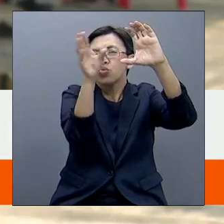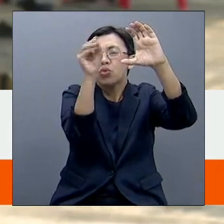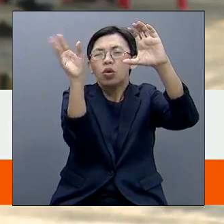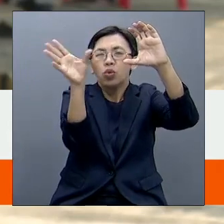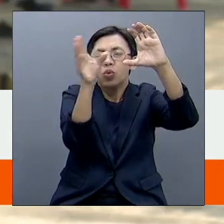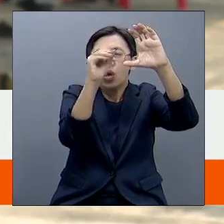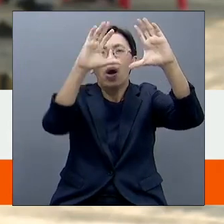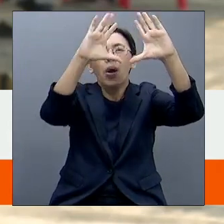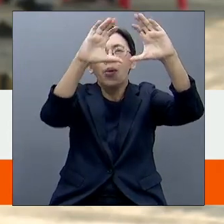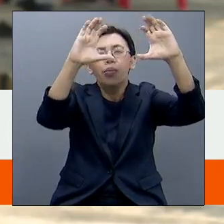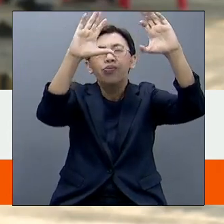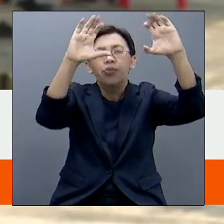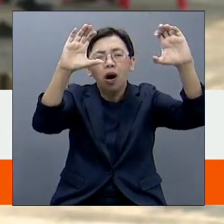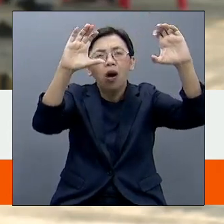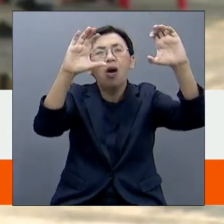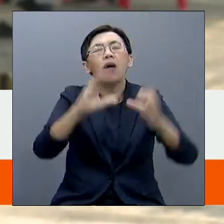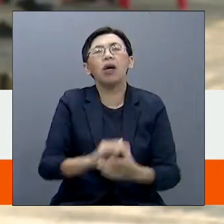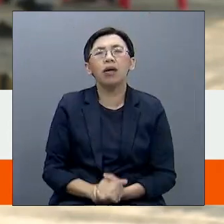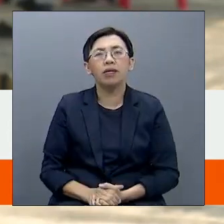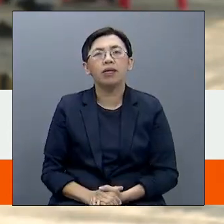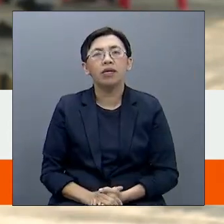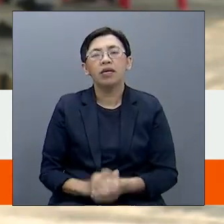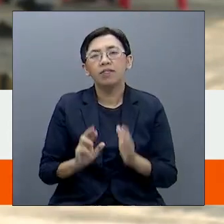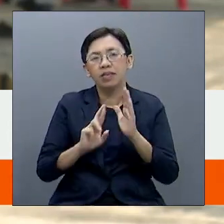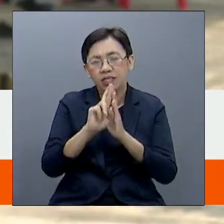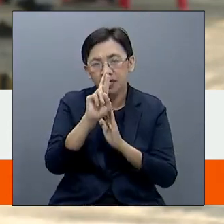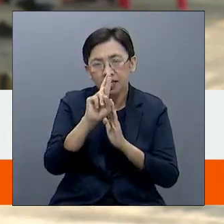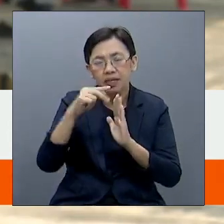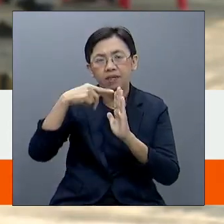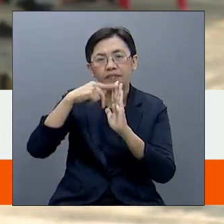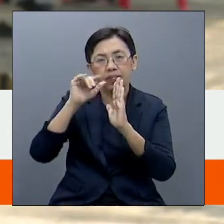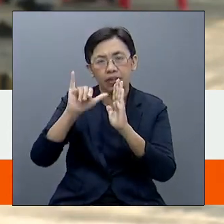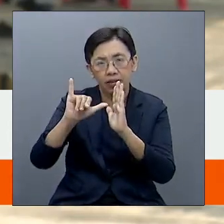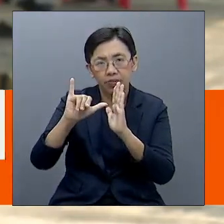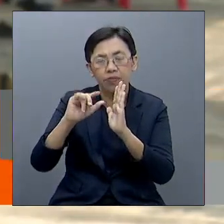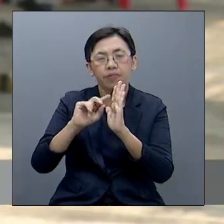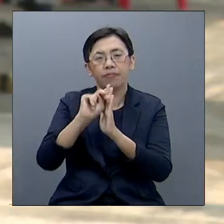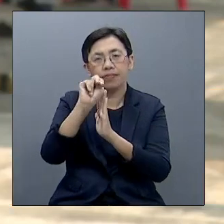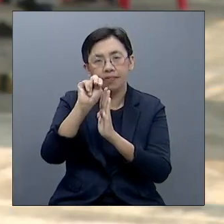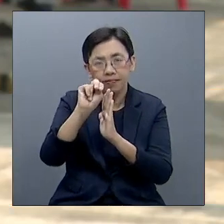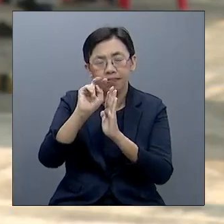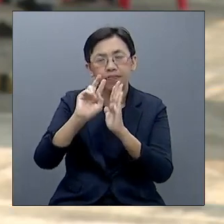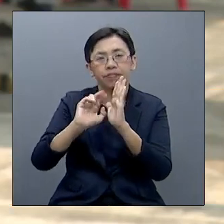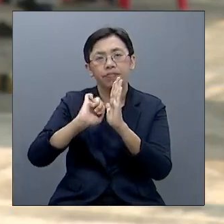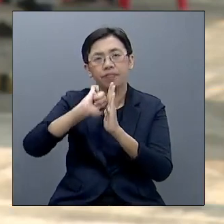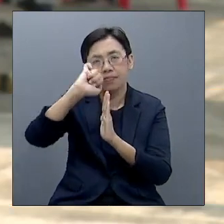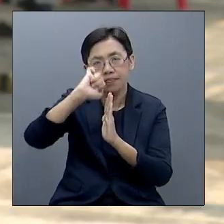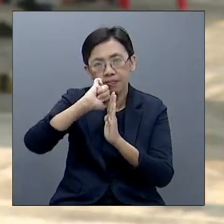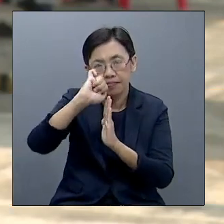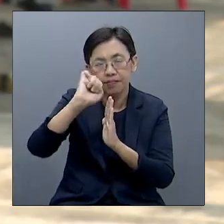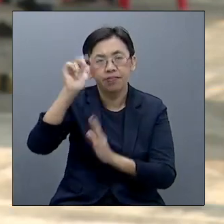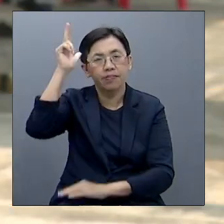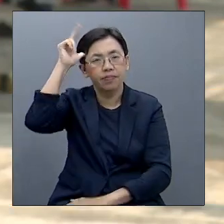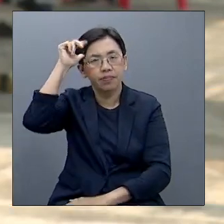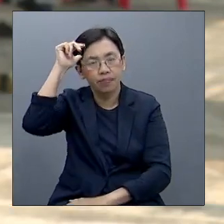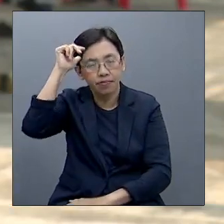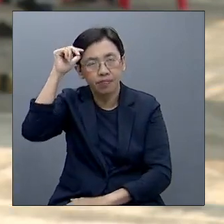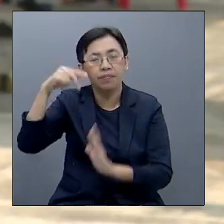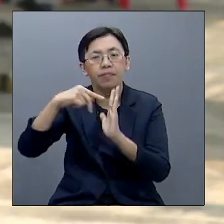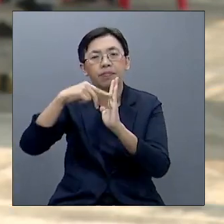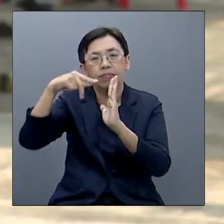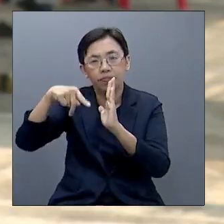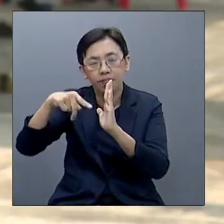ก็เป้าหมายก็มีจังหวัดนะครับเชียงรายพะเยาน่านครับเชียงใหม่ครับลำปางแพร่แล้วก็สุโขทัย